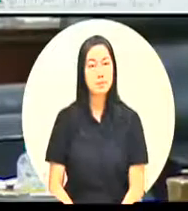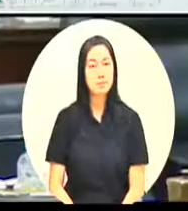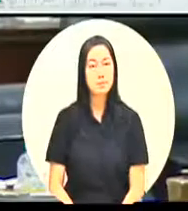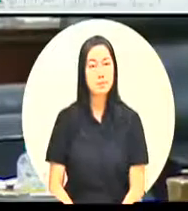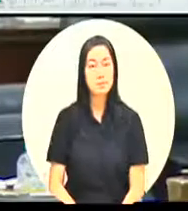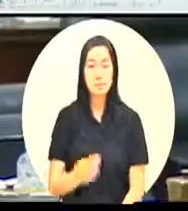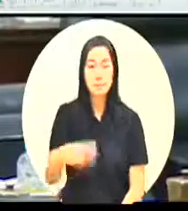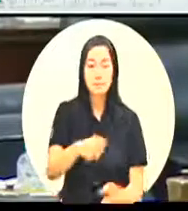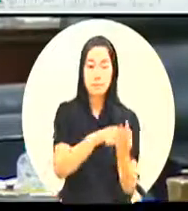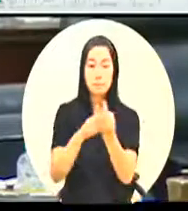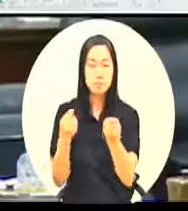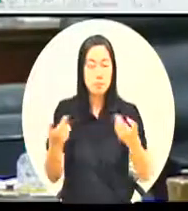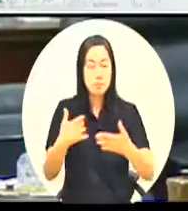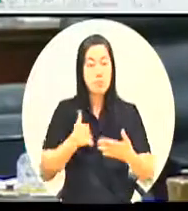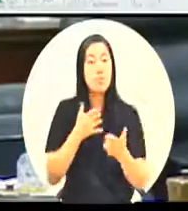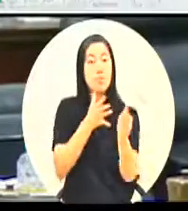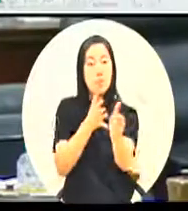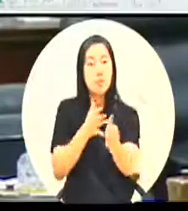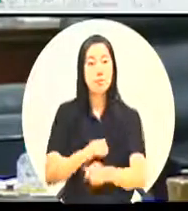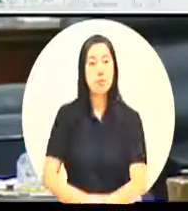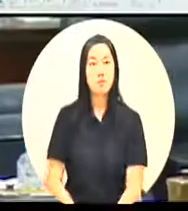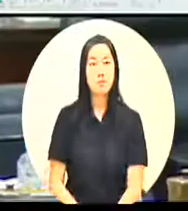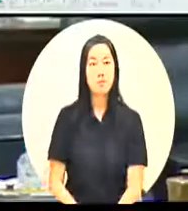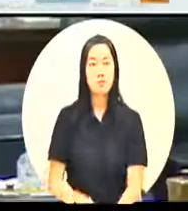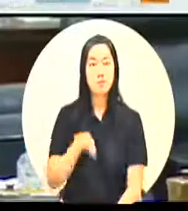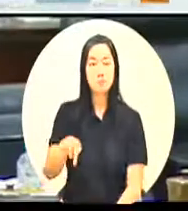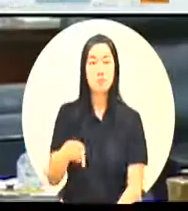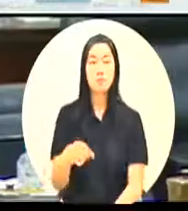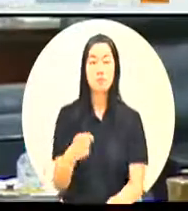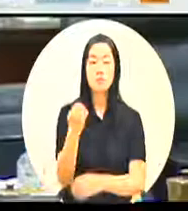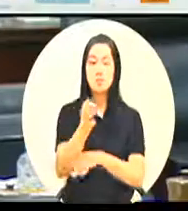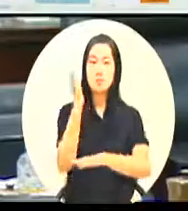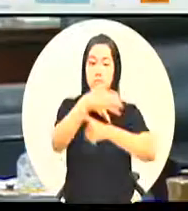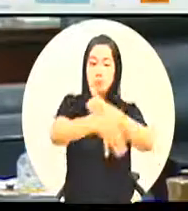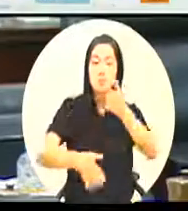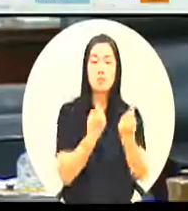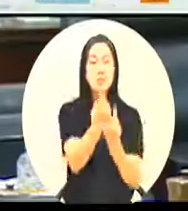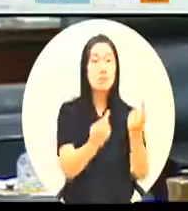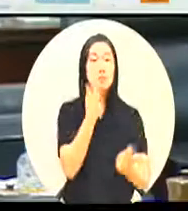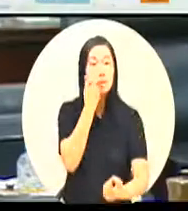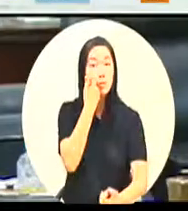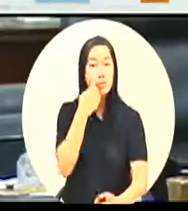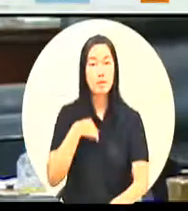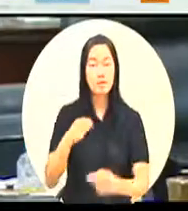有几个问题，我想问一下参与的局处了。我第一个先